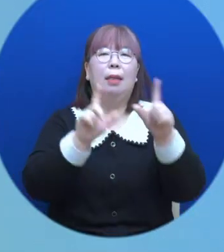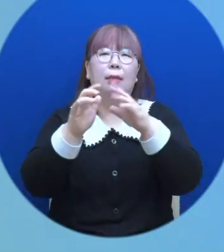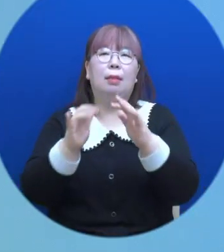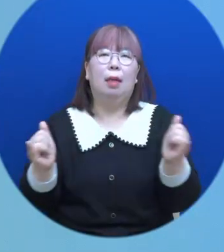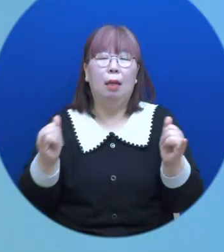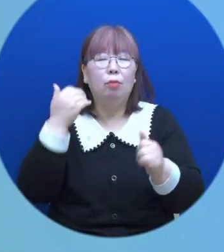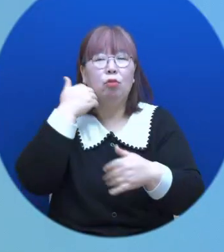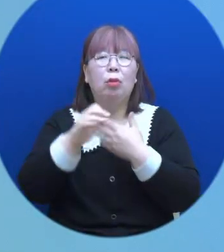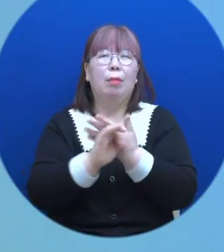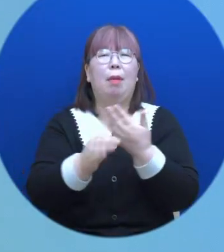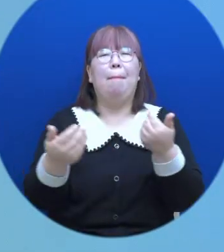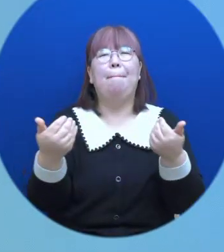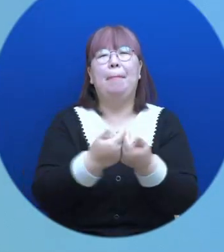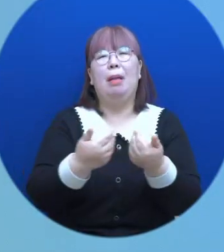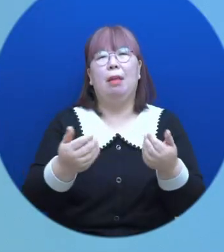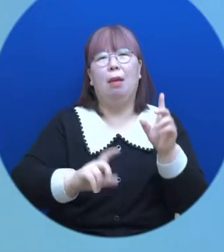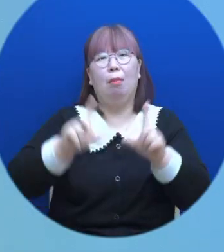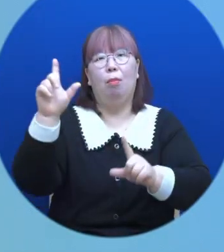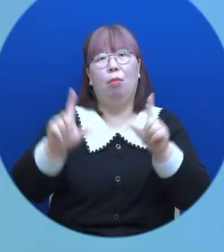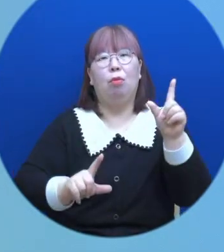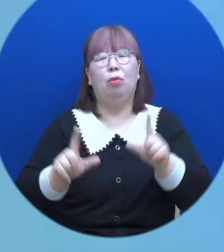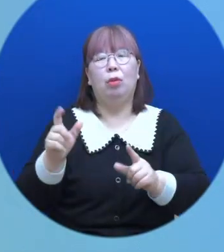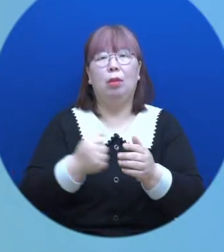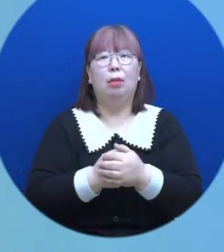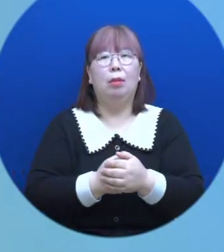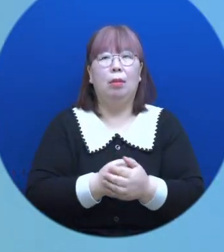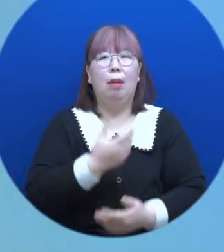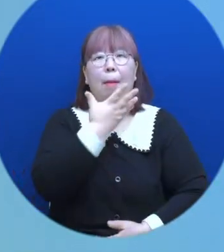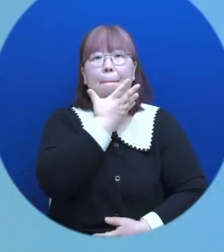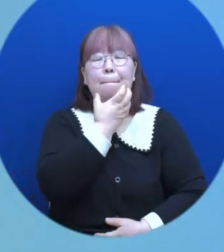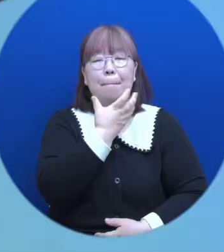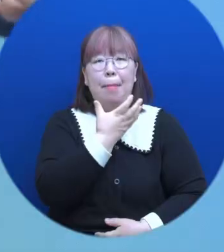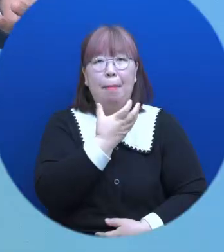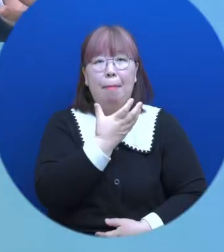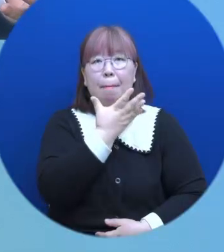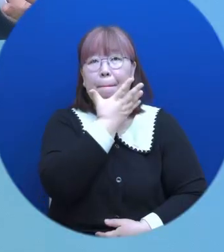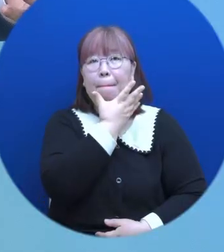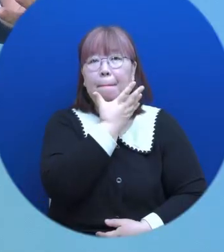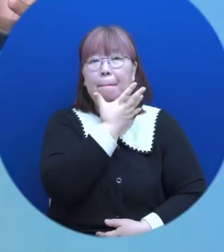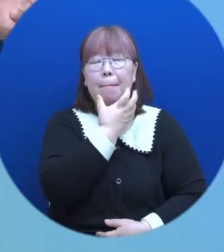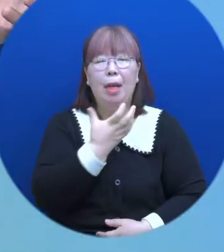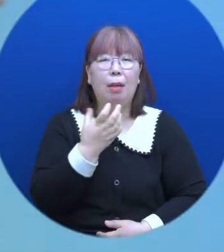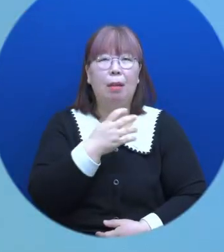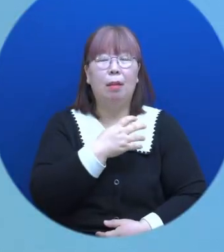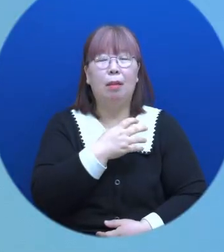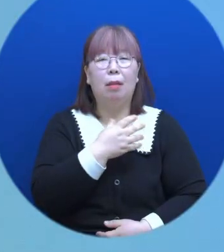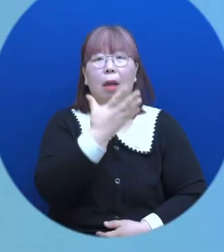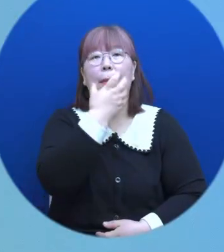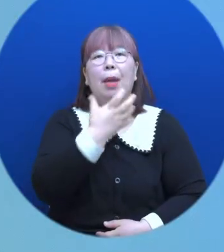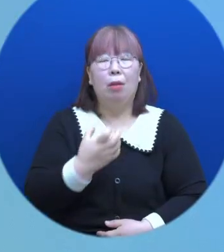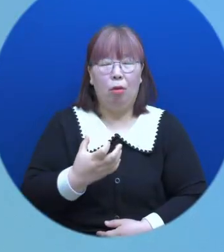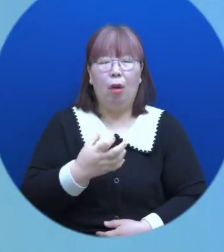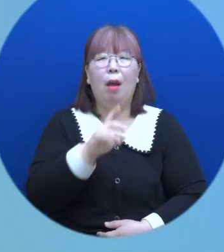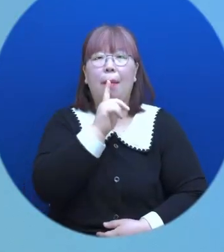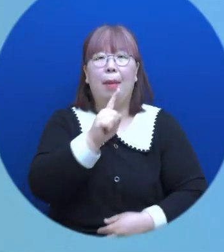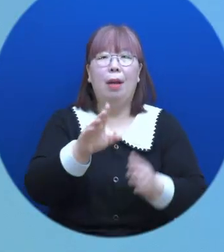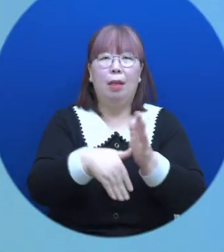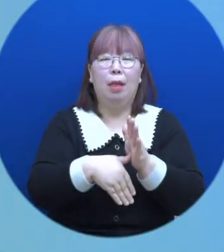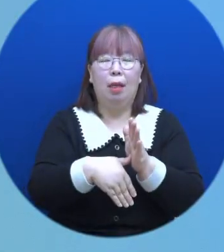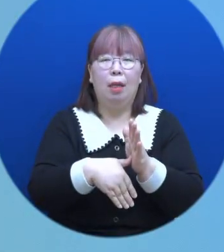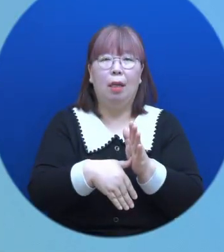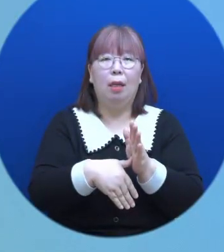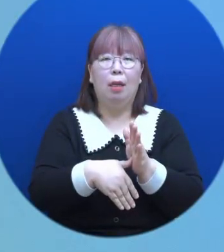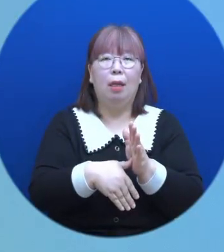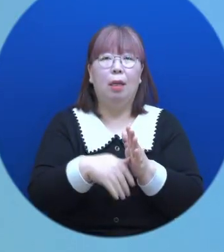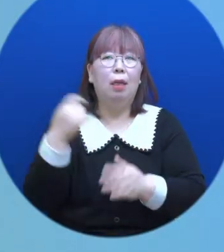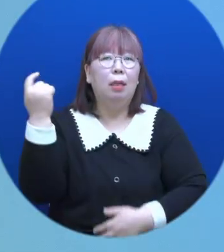거죠. 여러분, 베드로가 공회 앞에 가서 말을 하게 되자 공회원들이 베드로의 말하는